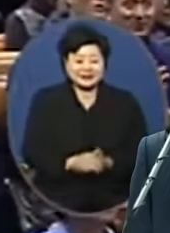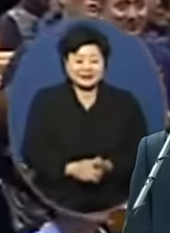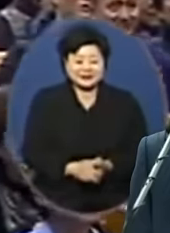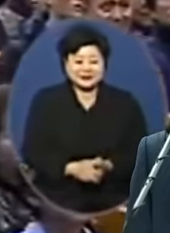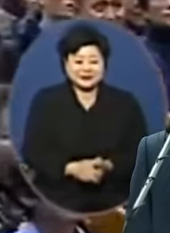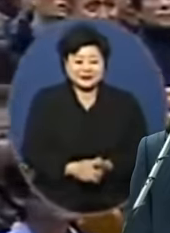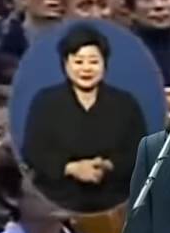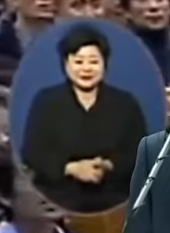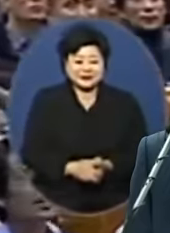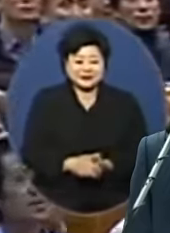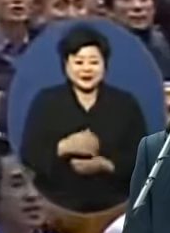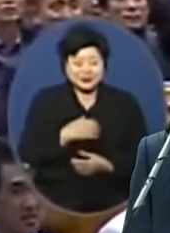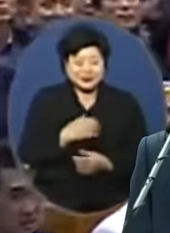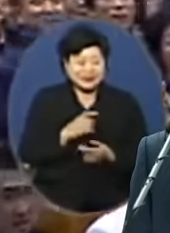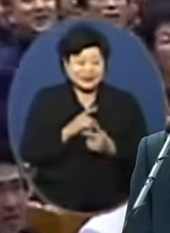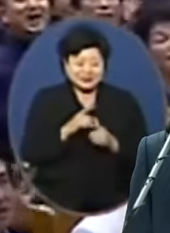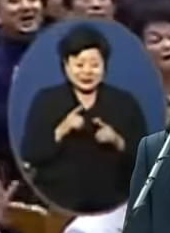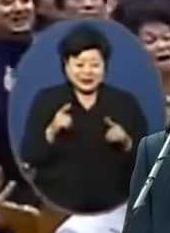두렵지 않습니다.